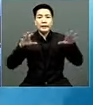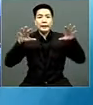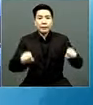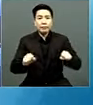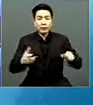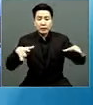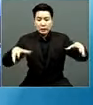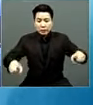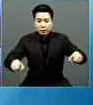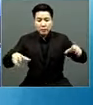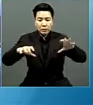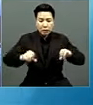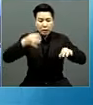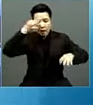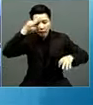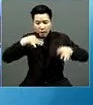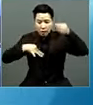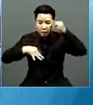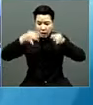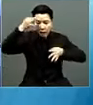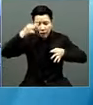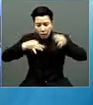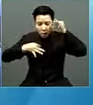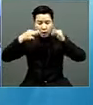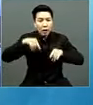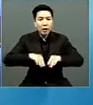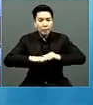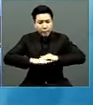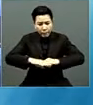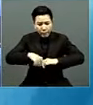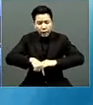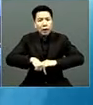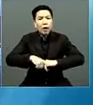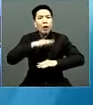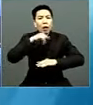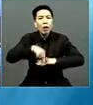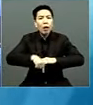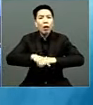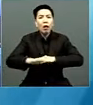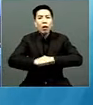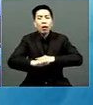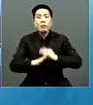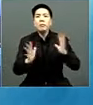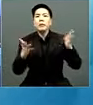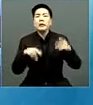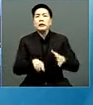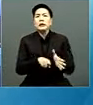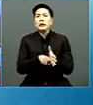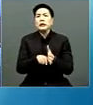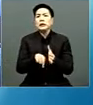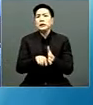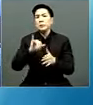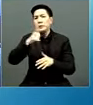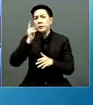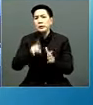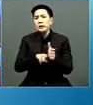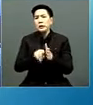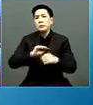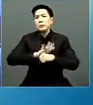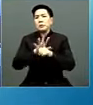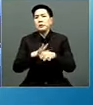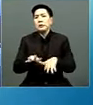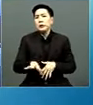ต้องจับต้องมีเหงื่อกระจายแล้วก็จะไปอยู่ในพื้นผิวถ้าไม่ได้มีการทำความสะอาดให้เพียงพออาจ